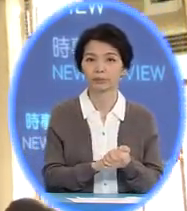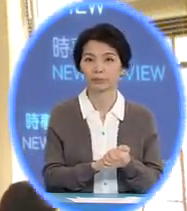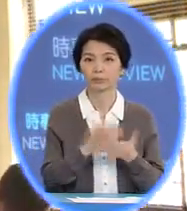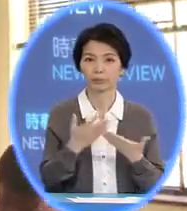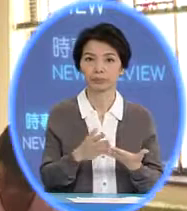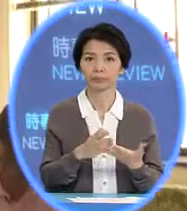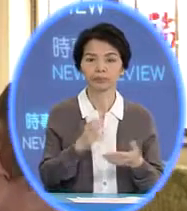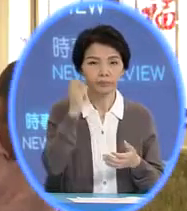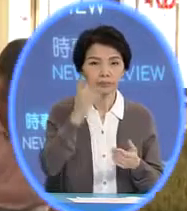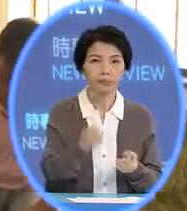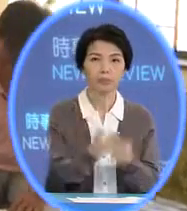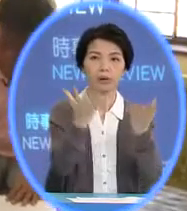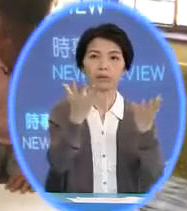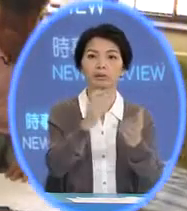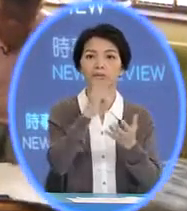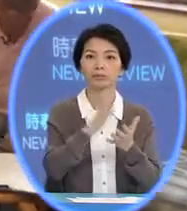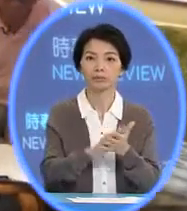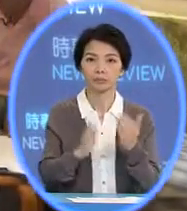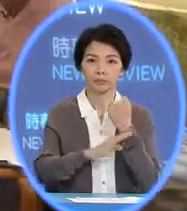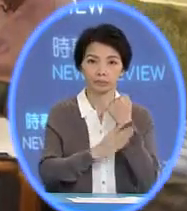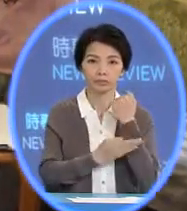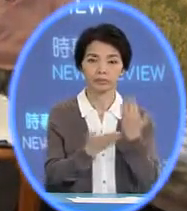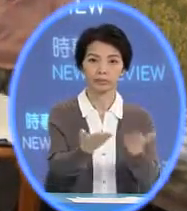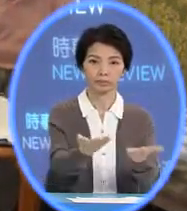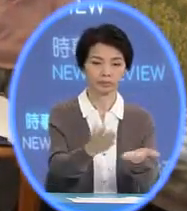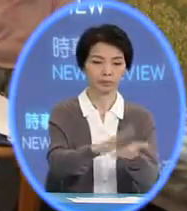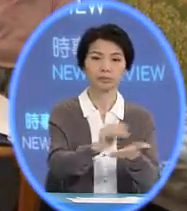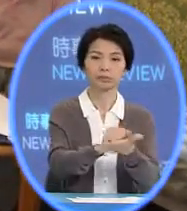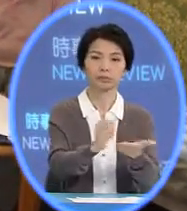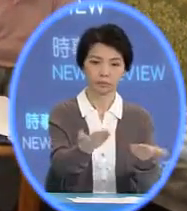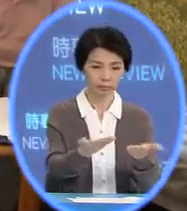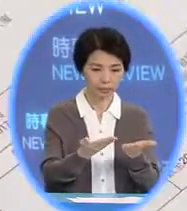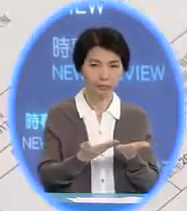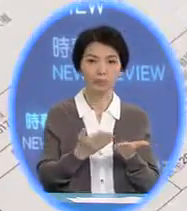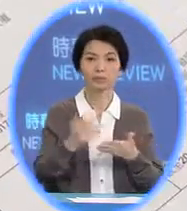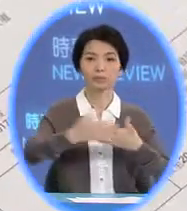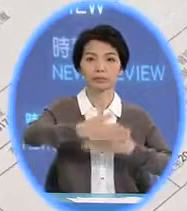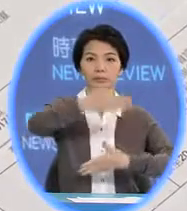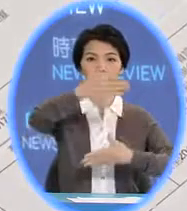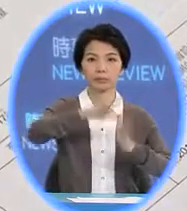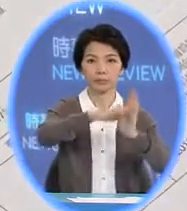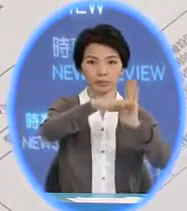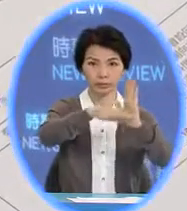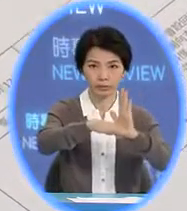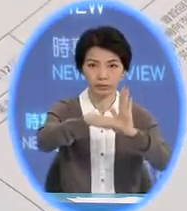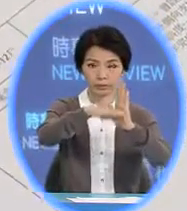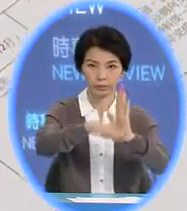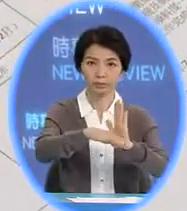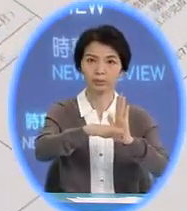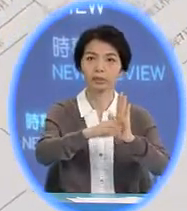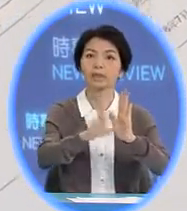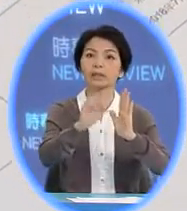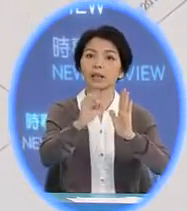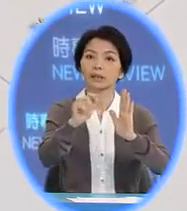沉降問題被揭發之後，佢哋嘅法團先收到港鐵來信。提到柏堅大廈適用的沉降安全指標是